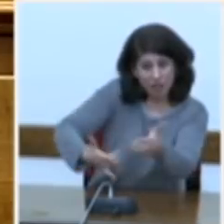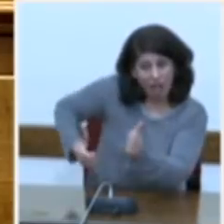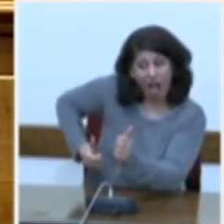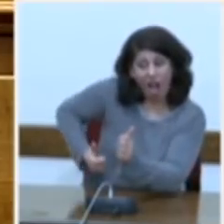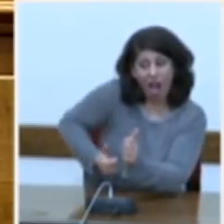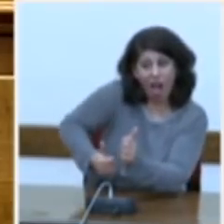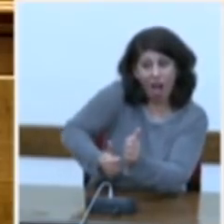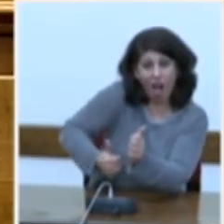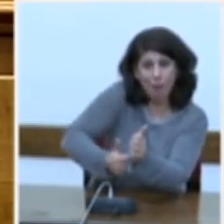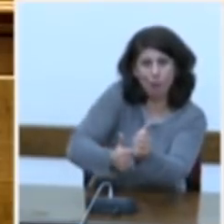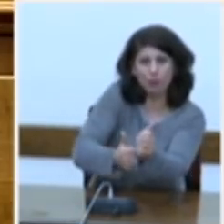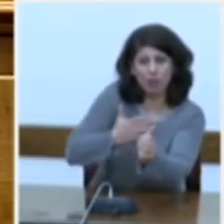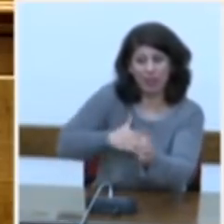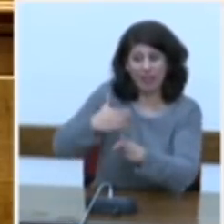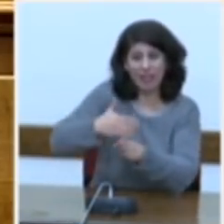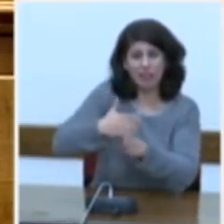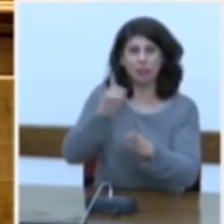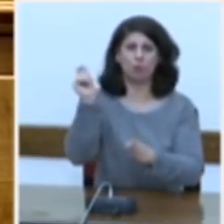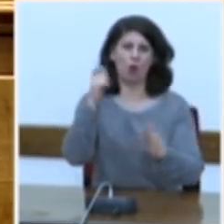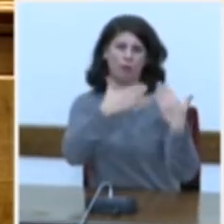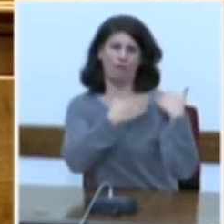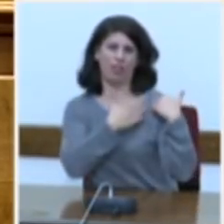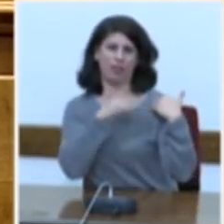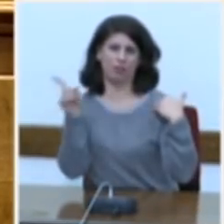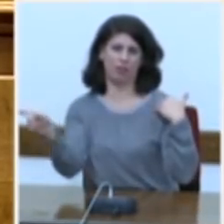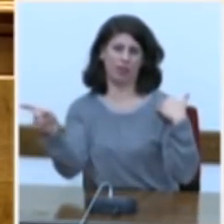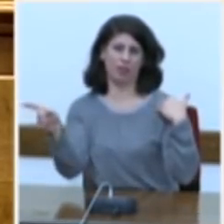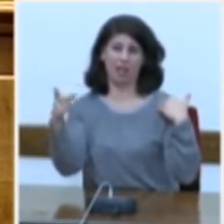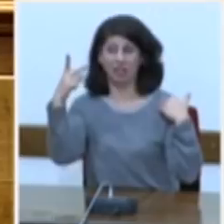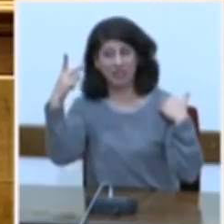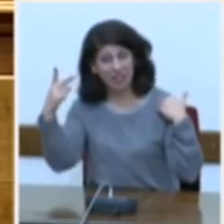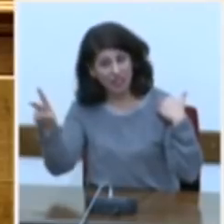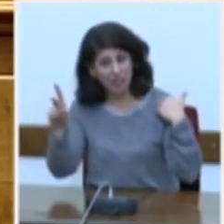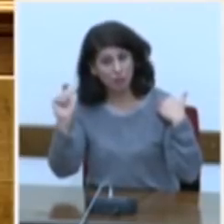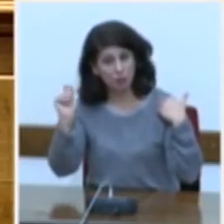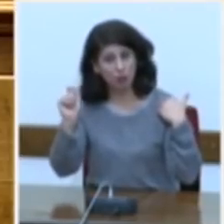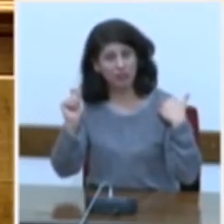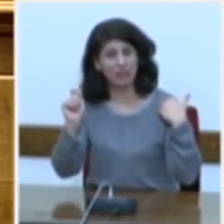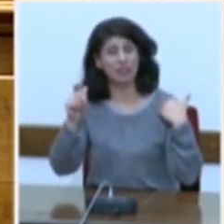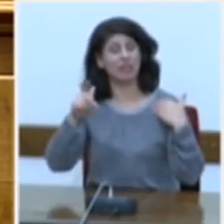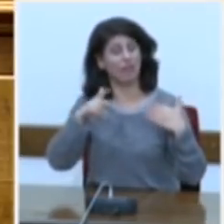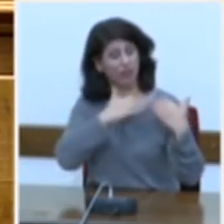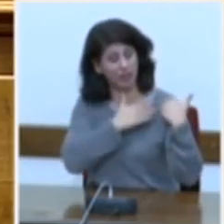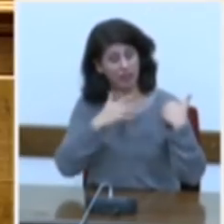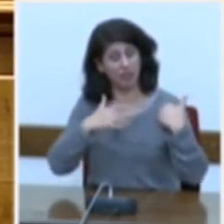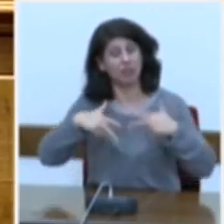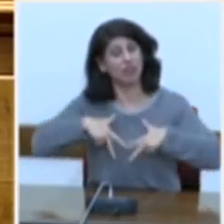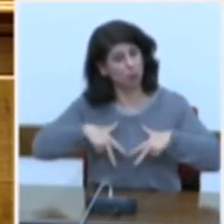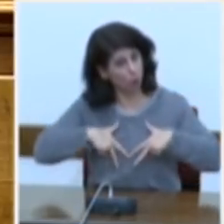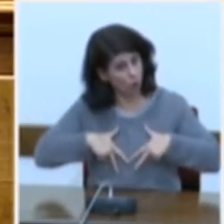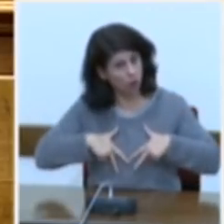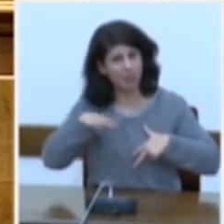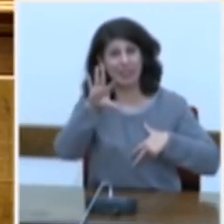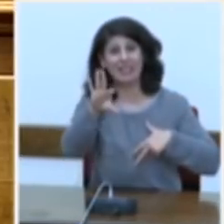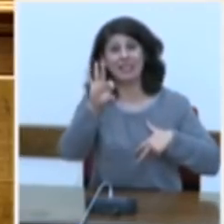να κρύψετε τις πολιτικές ευθύνες και τις δικές σας και τις υπουργού σας, τόσο στην